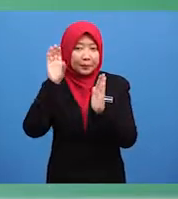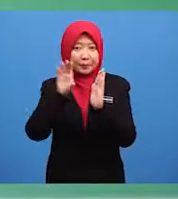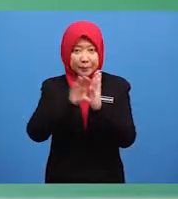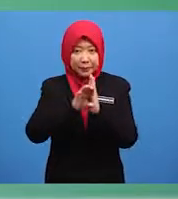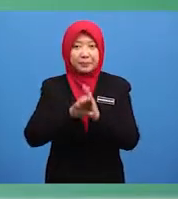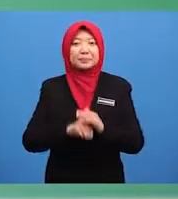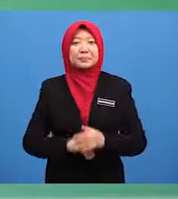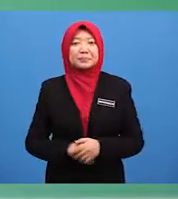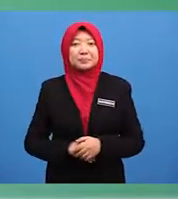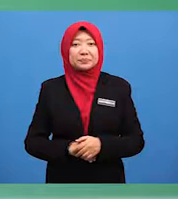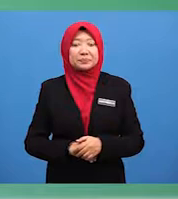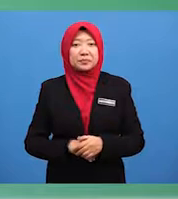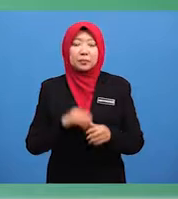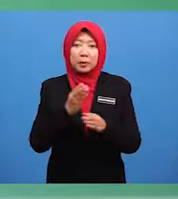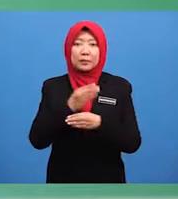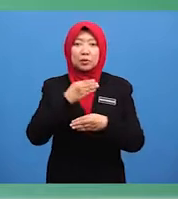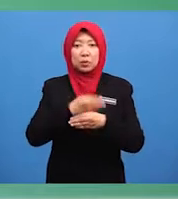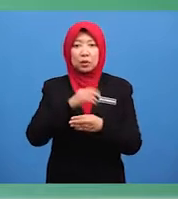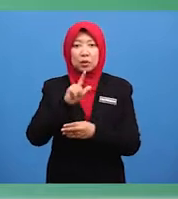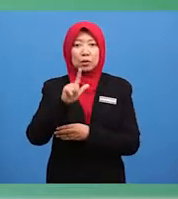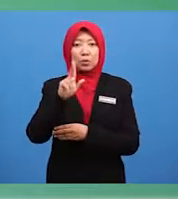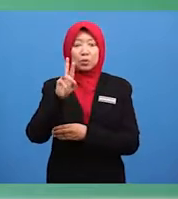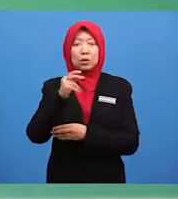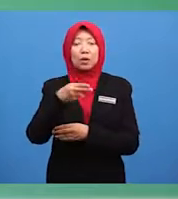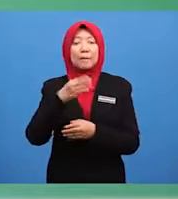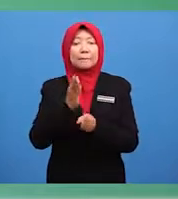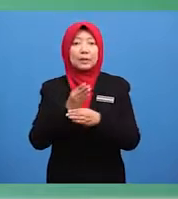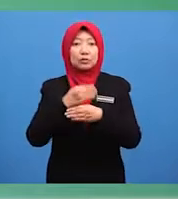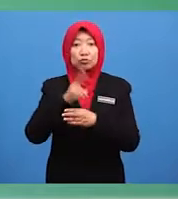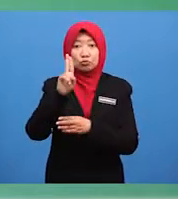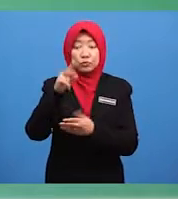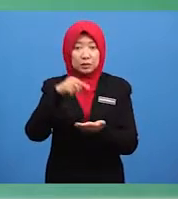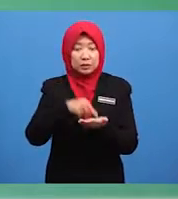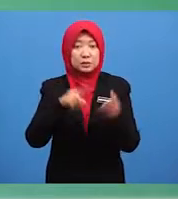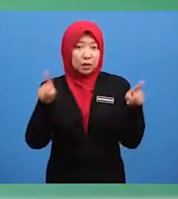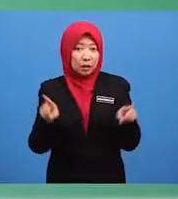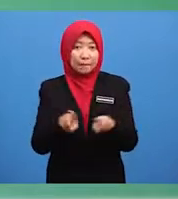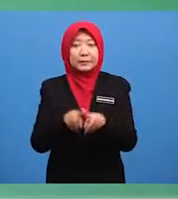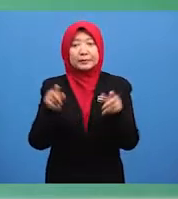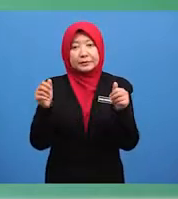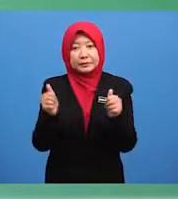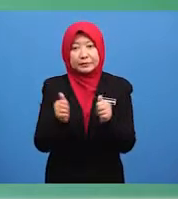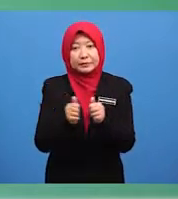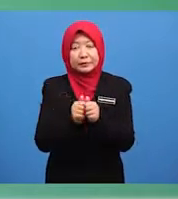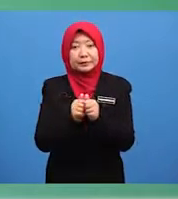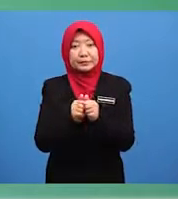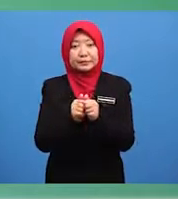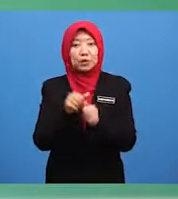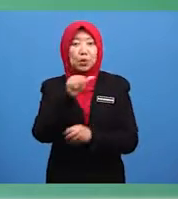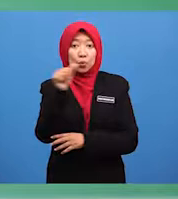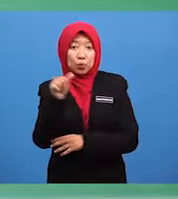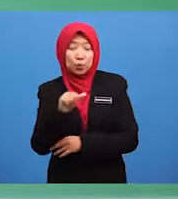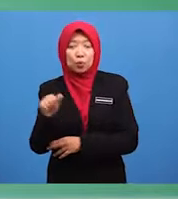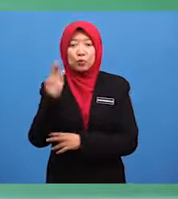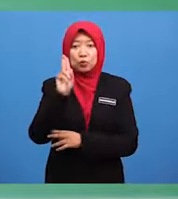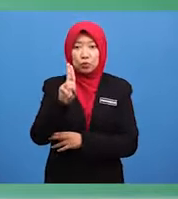tunjukkan. Pembentukan lurah bentuk U ini disamakan dengan huruf U yang